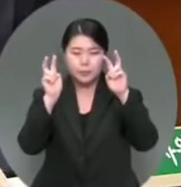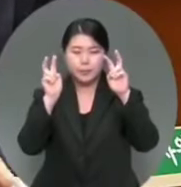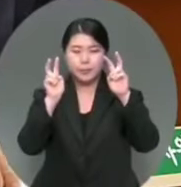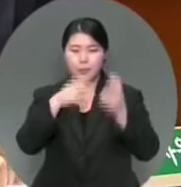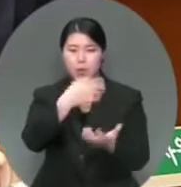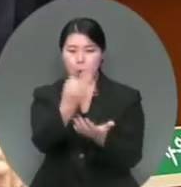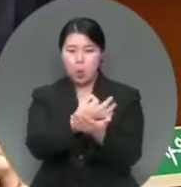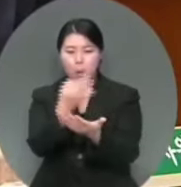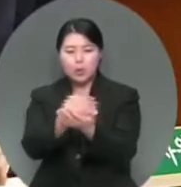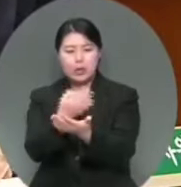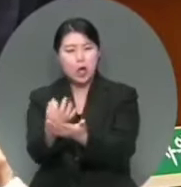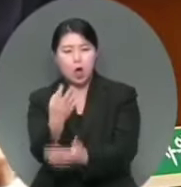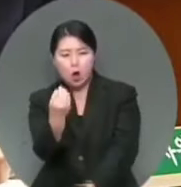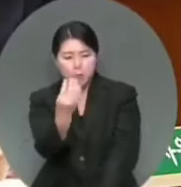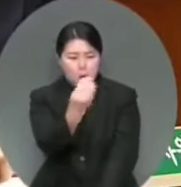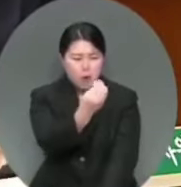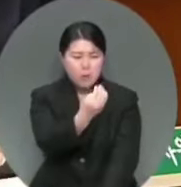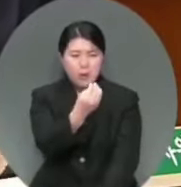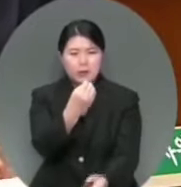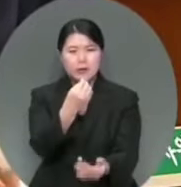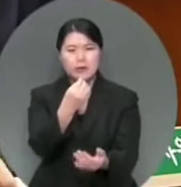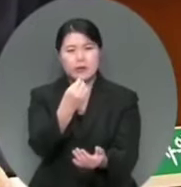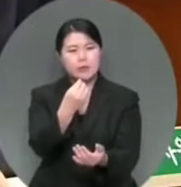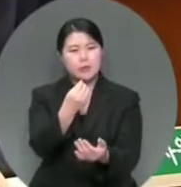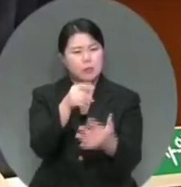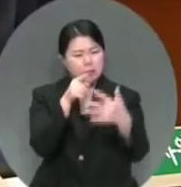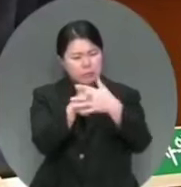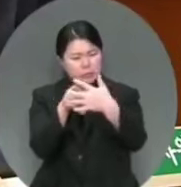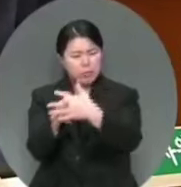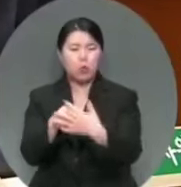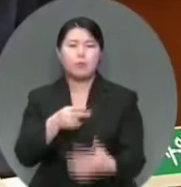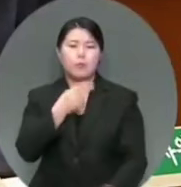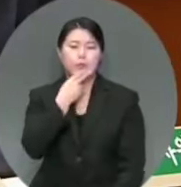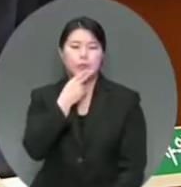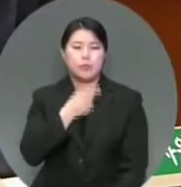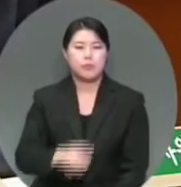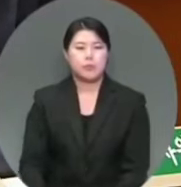그런 전망을 하는 기관 자체가 없습니다. 그래서